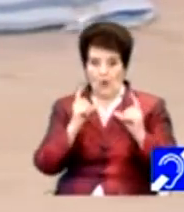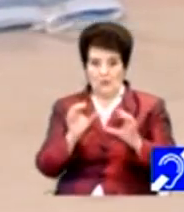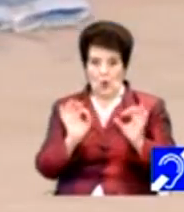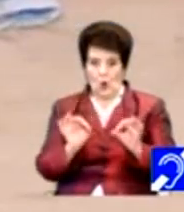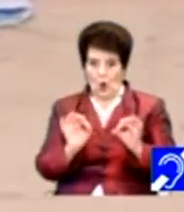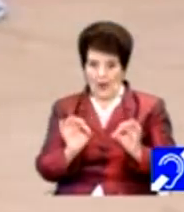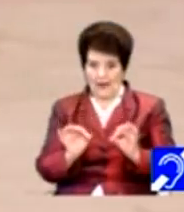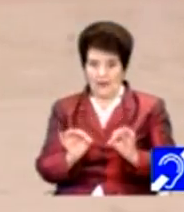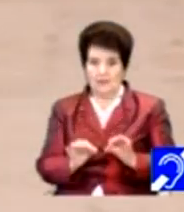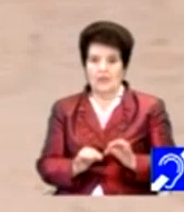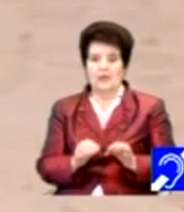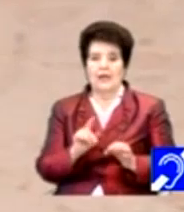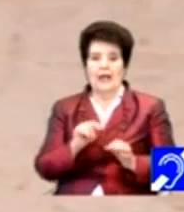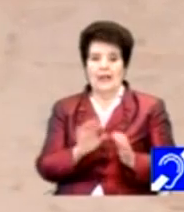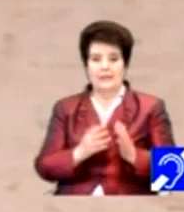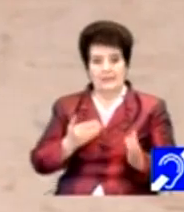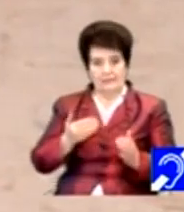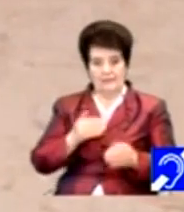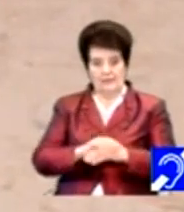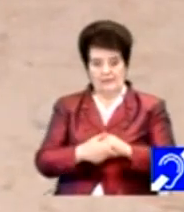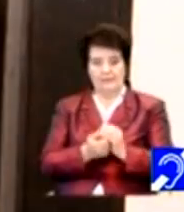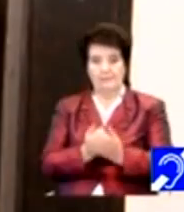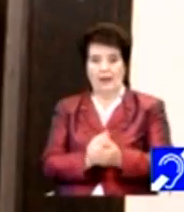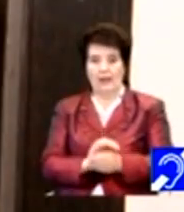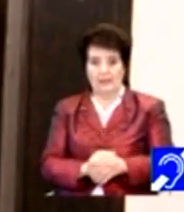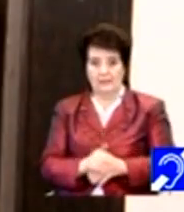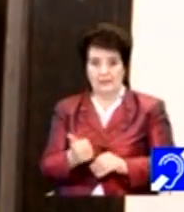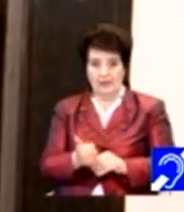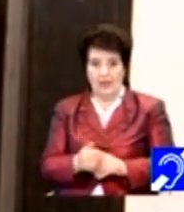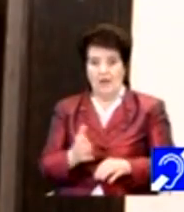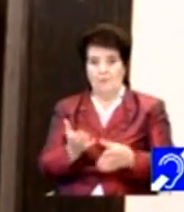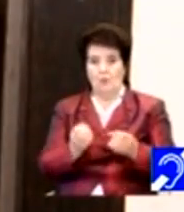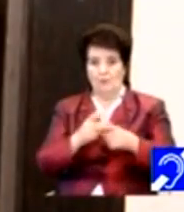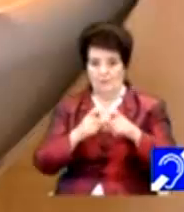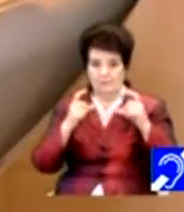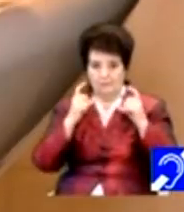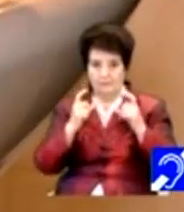corect. Înainte să puneți mâna pe mască, spălați-vă bine pe mâini.